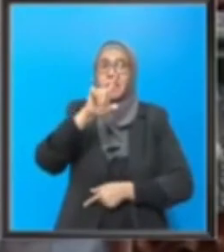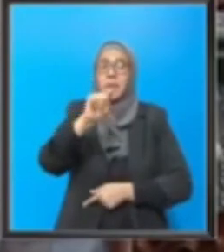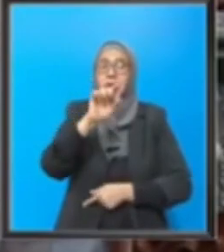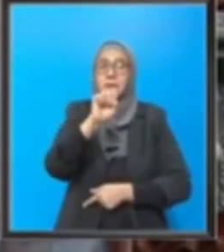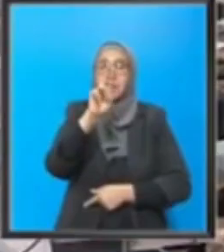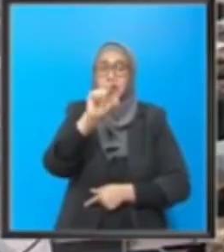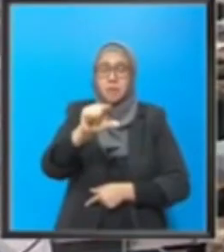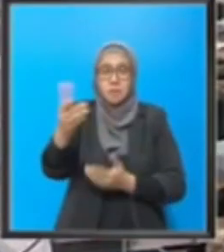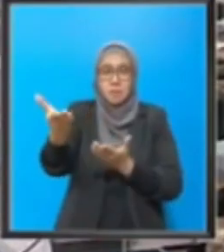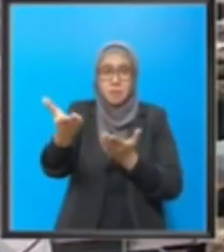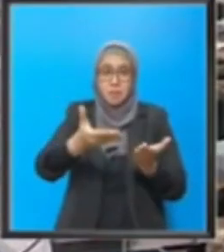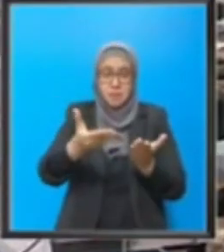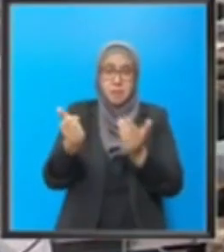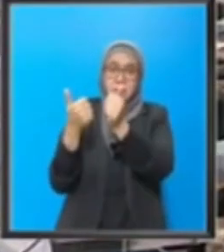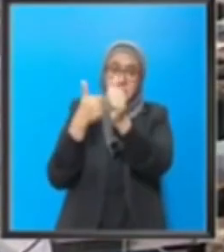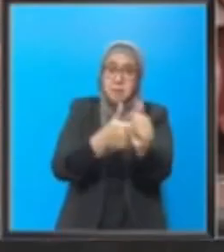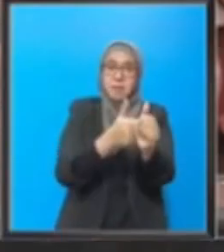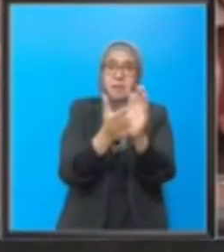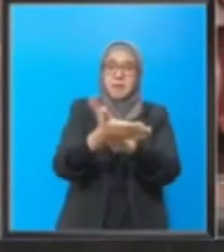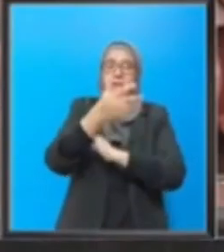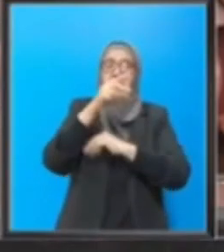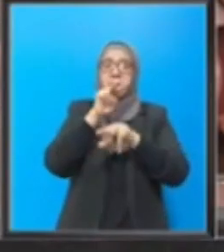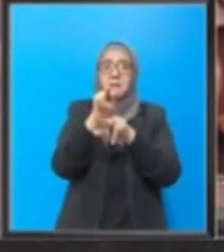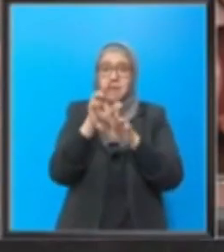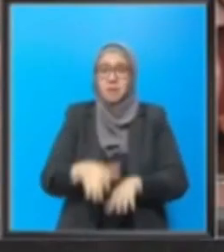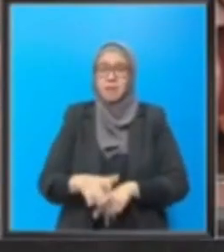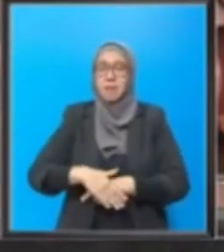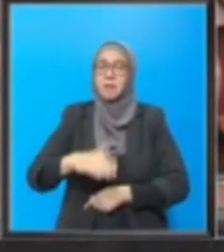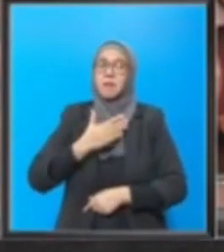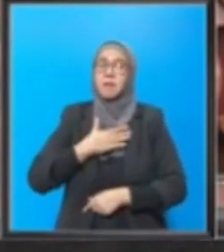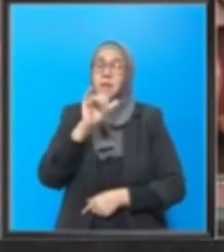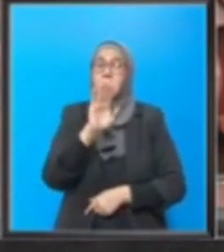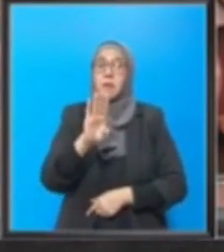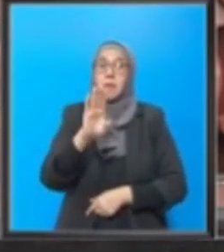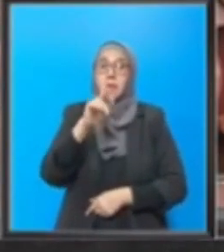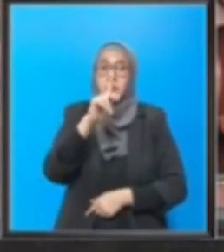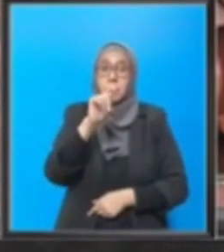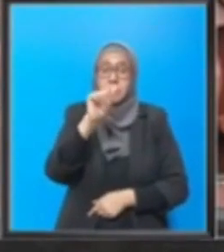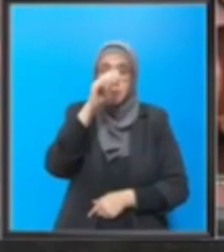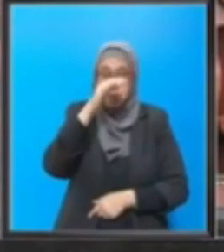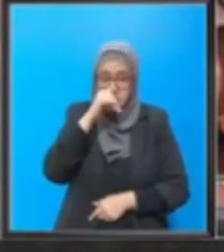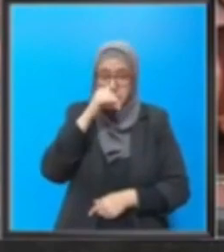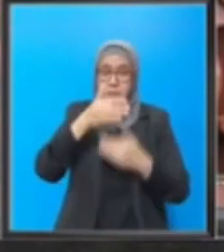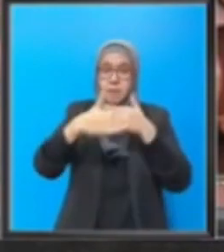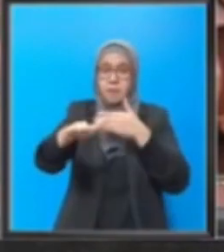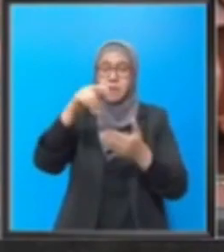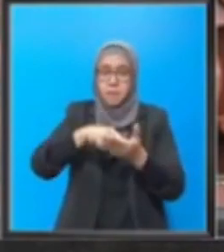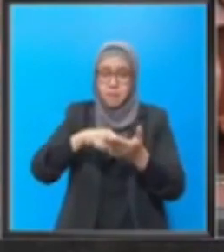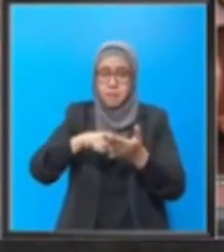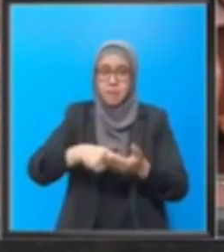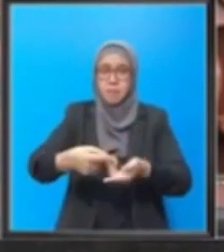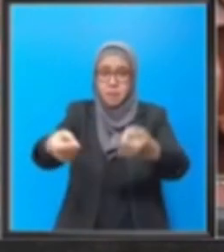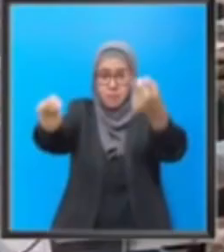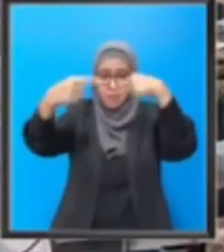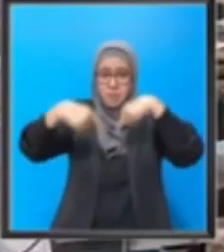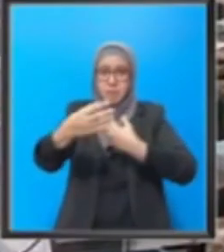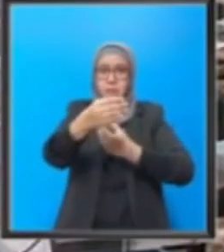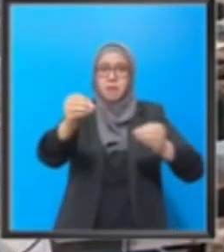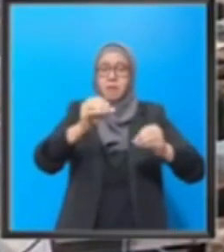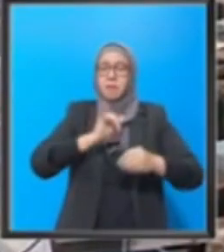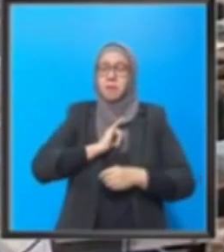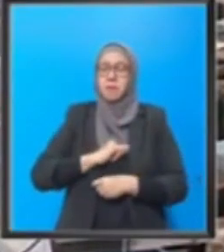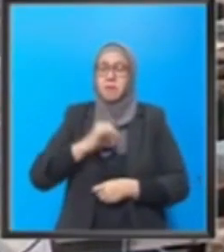yang bom atom like selepas saya setting nih silakan kedatangan dalam office ada tato sekejap Spica